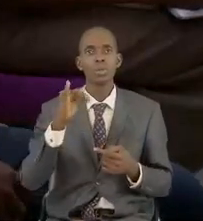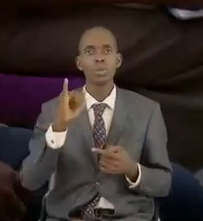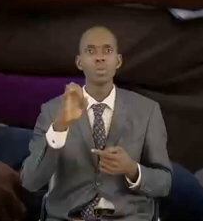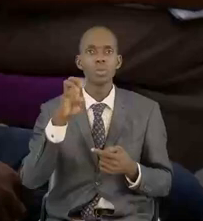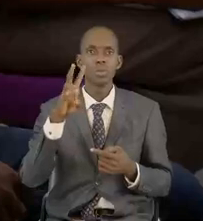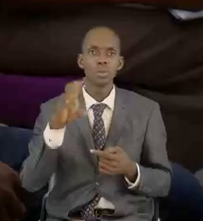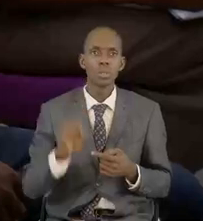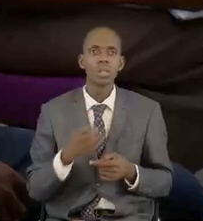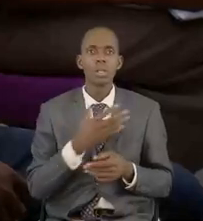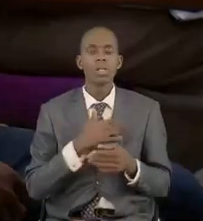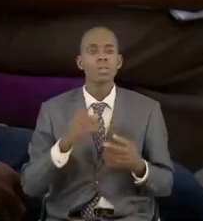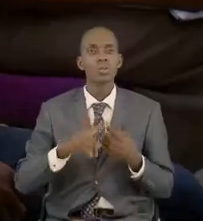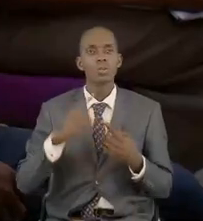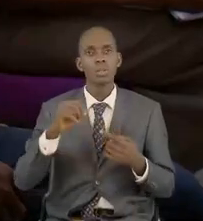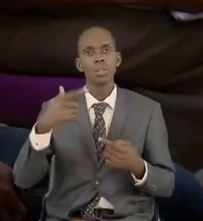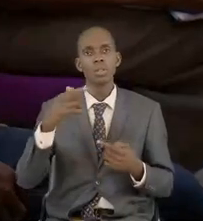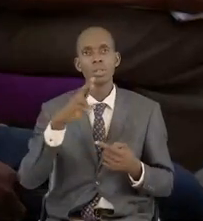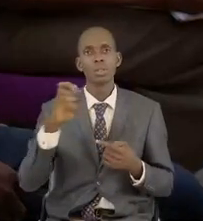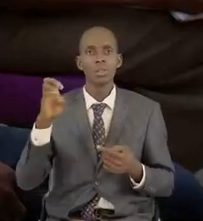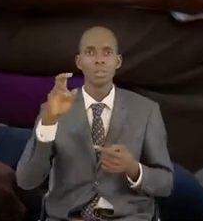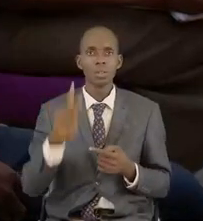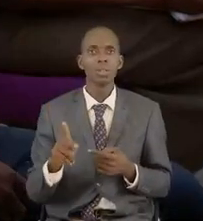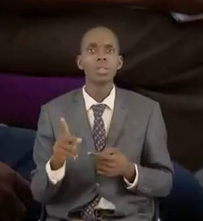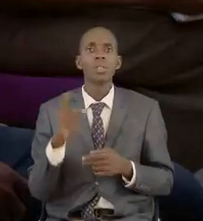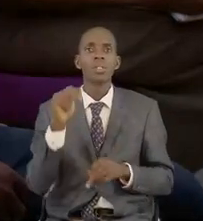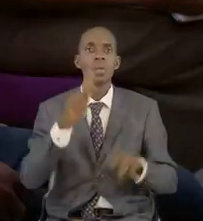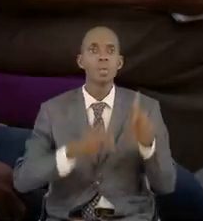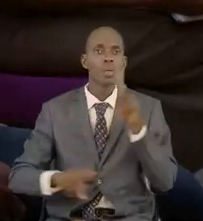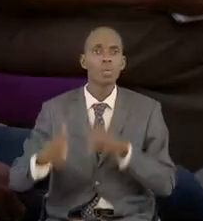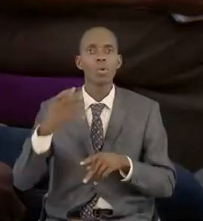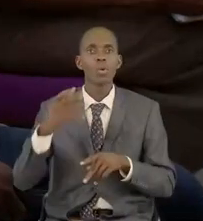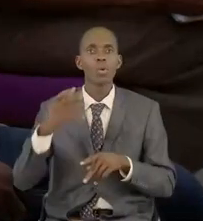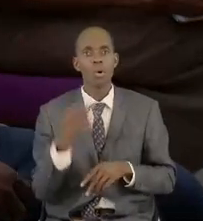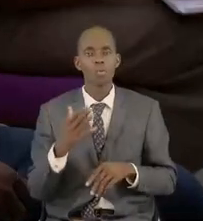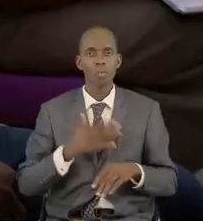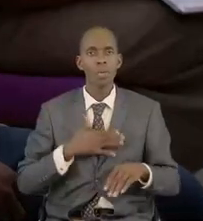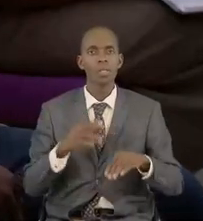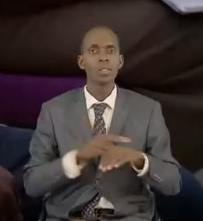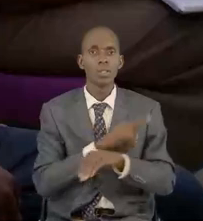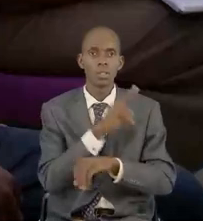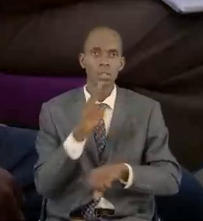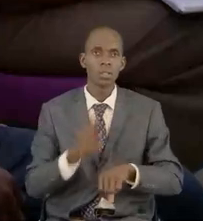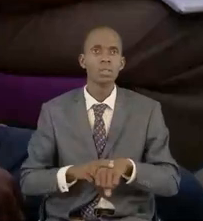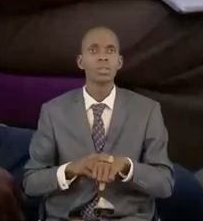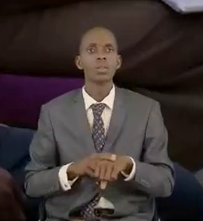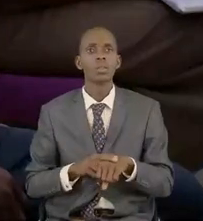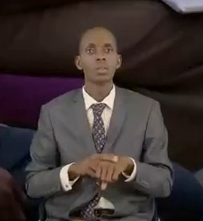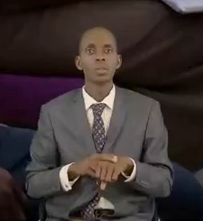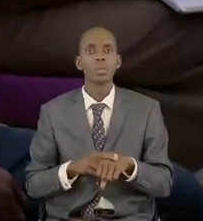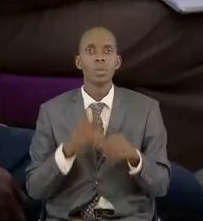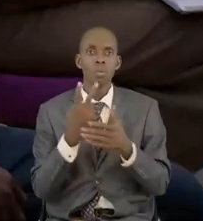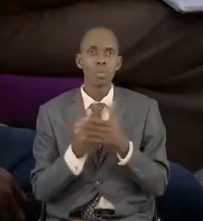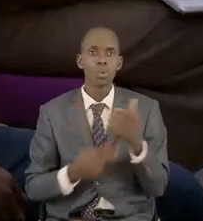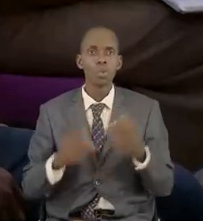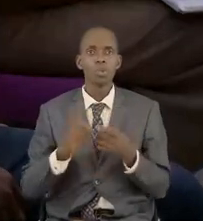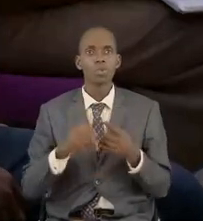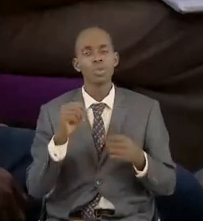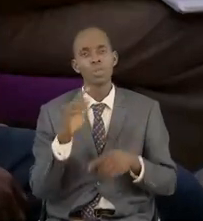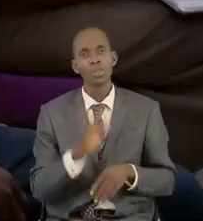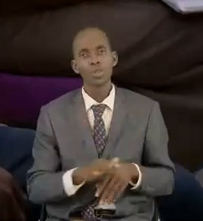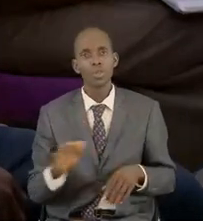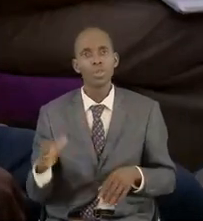annonçant aux gens de ma nation et aux gens hors de ma nation annonçant aux